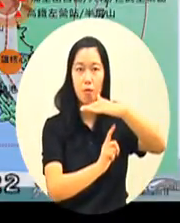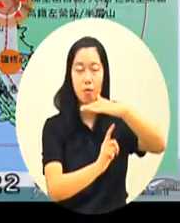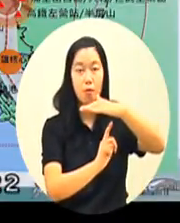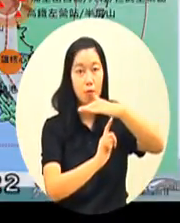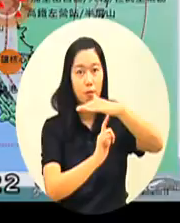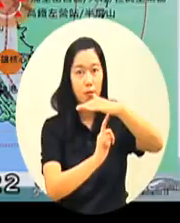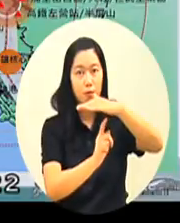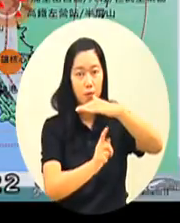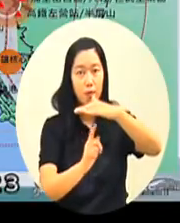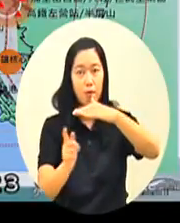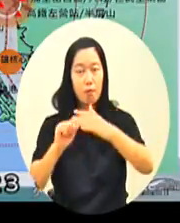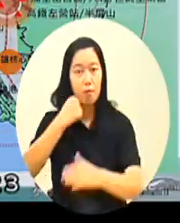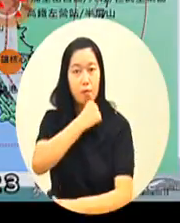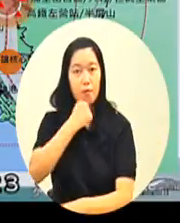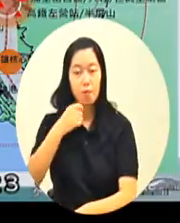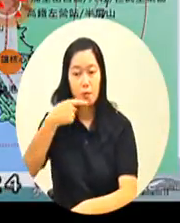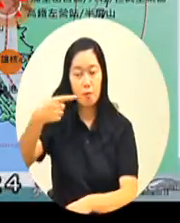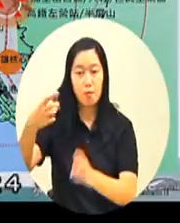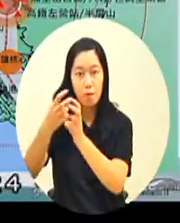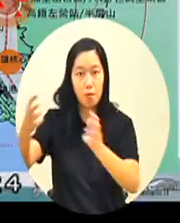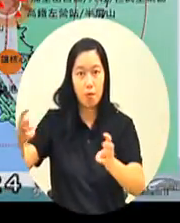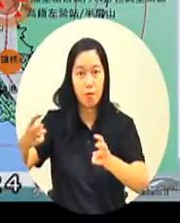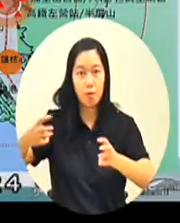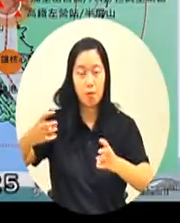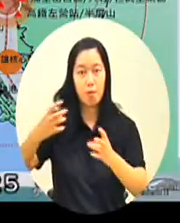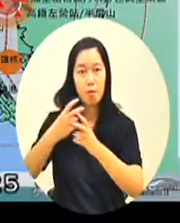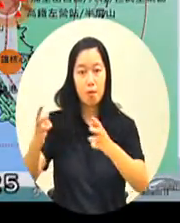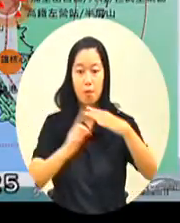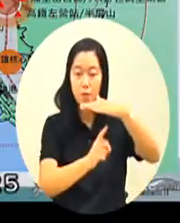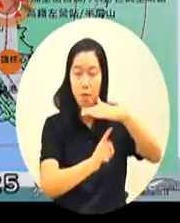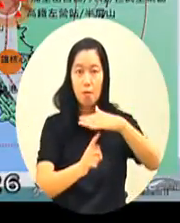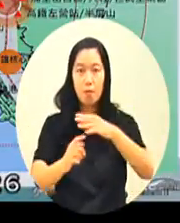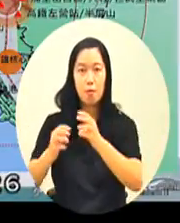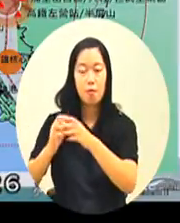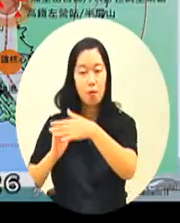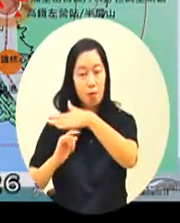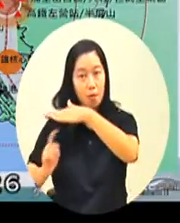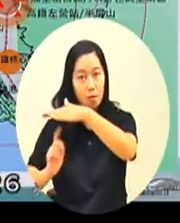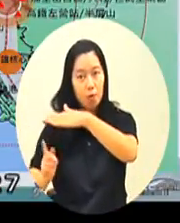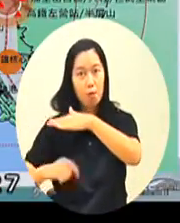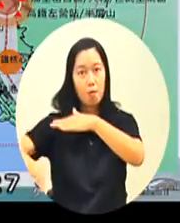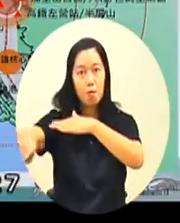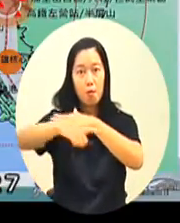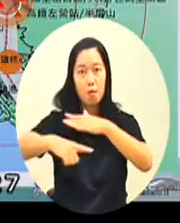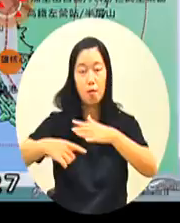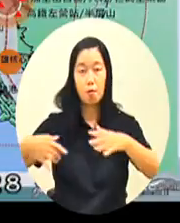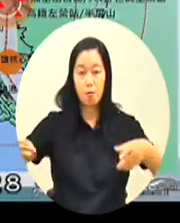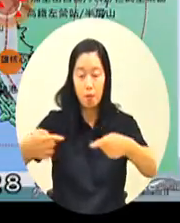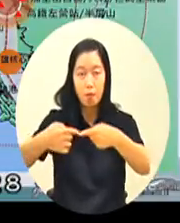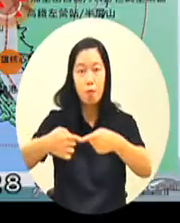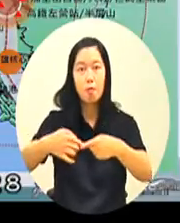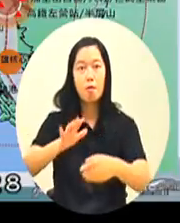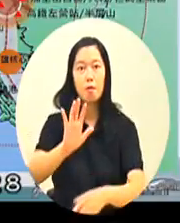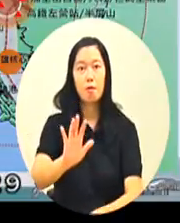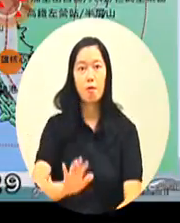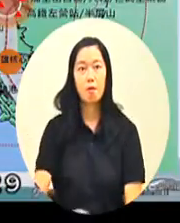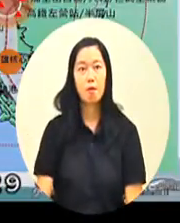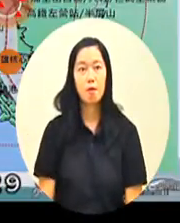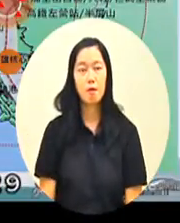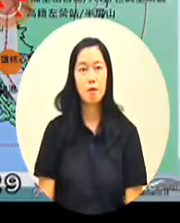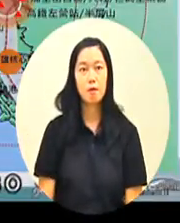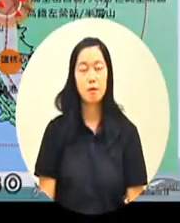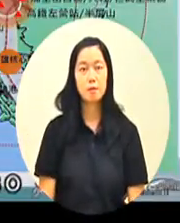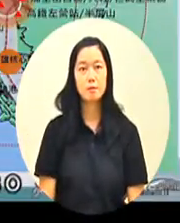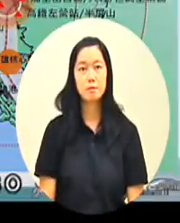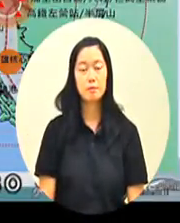高速公路跟台一线这两条主要的公路发展。那在南边